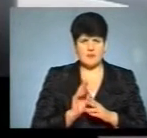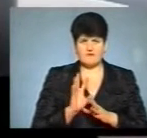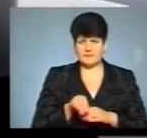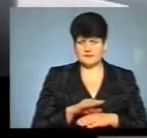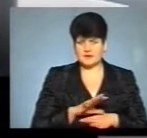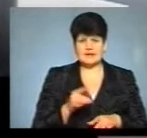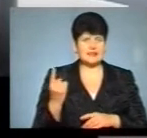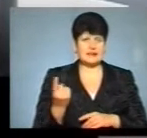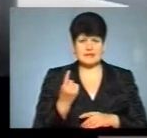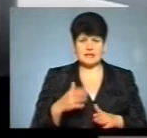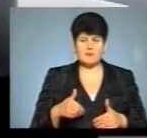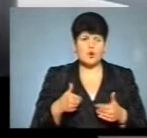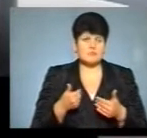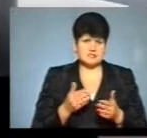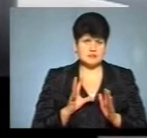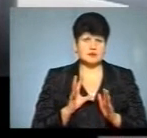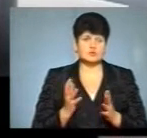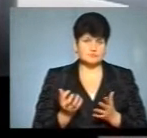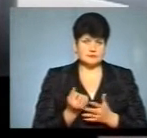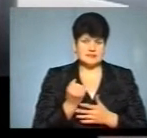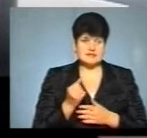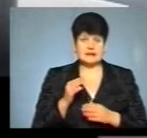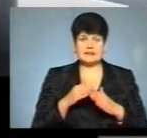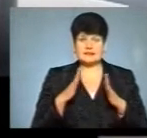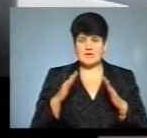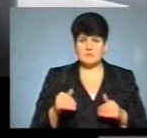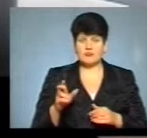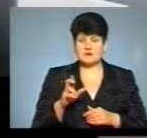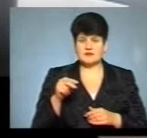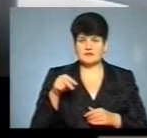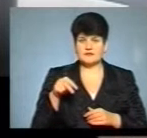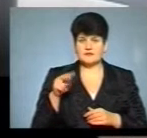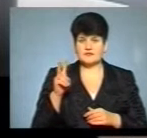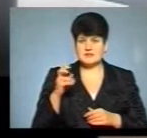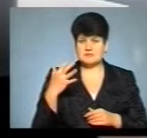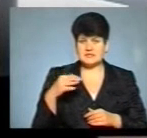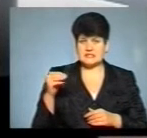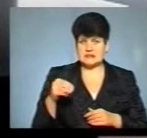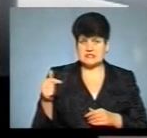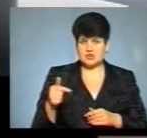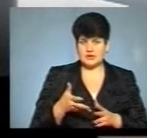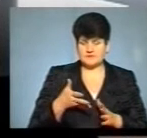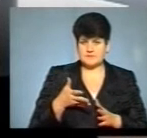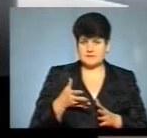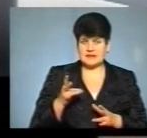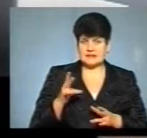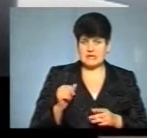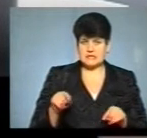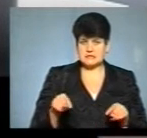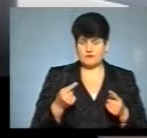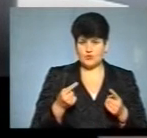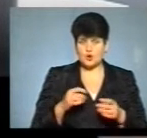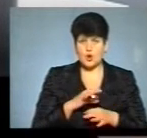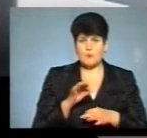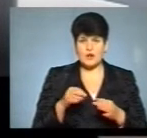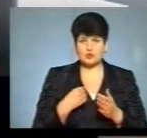Єдина пропозиція, яка пройшла, це на табір в Бережанах 250 тисяч гривень на створення